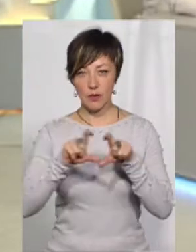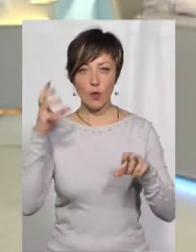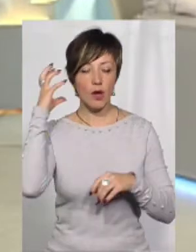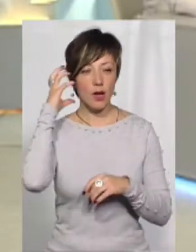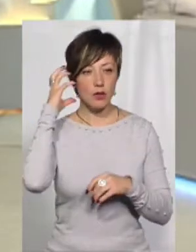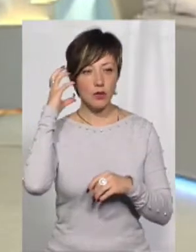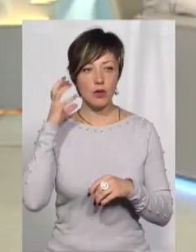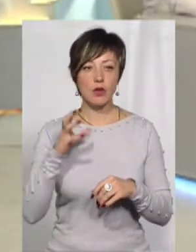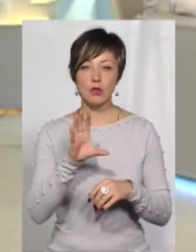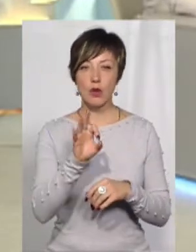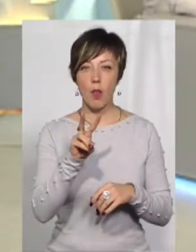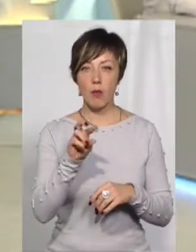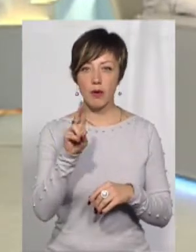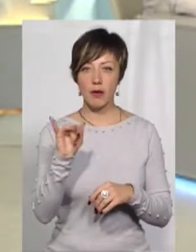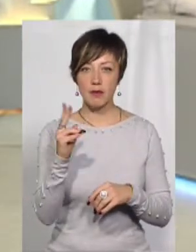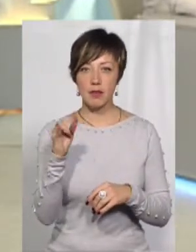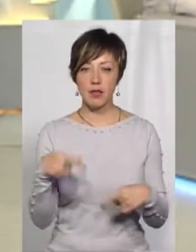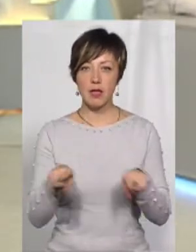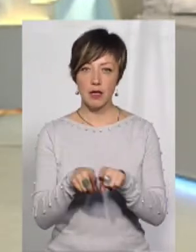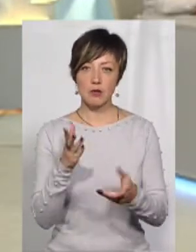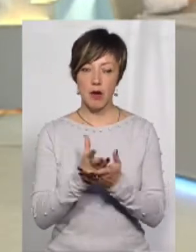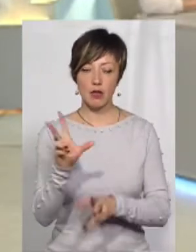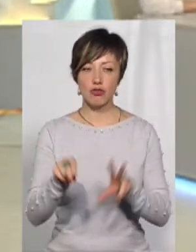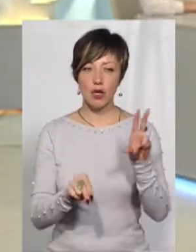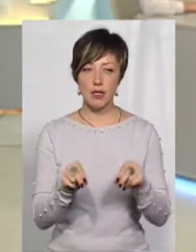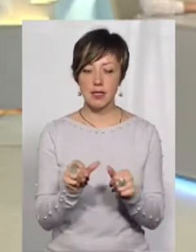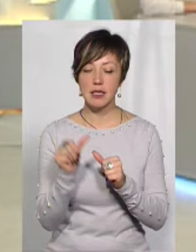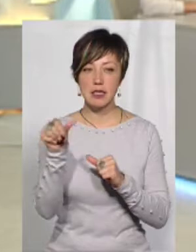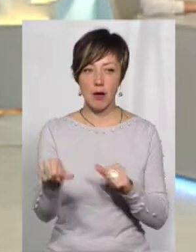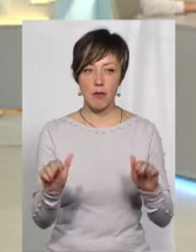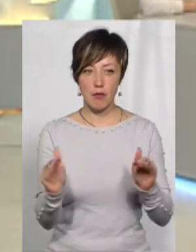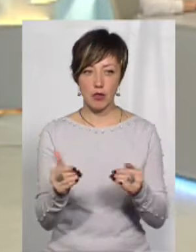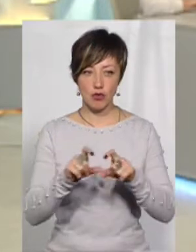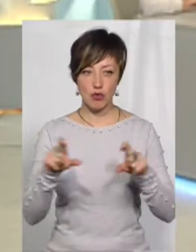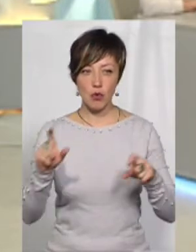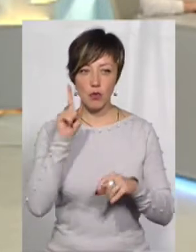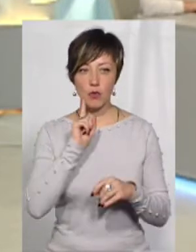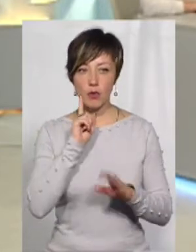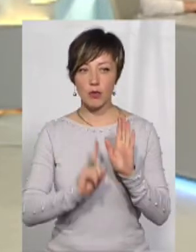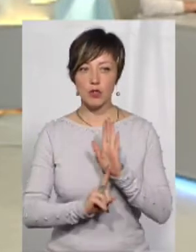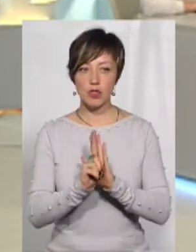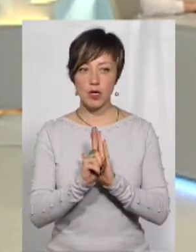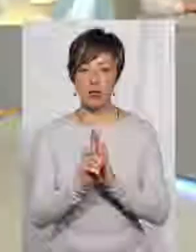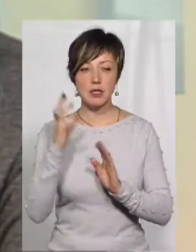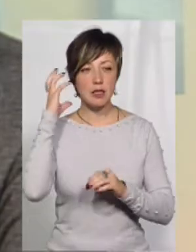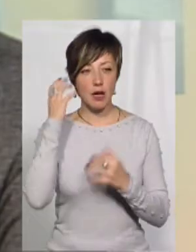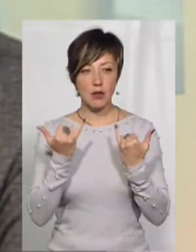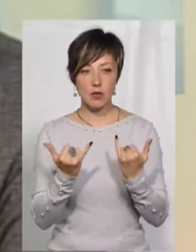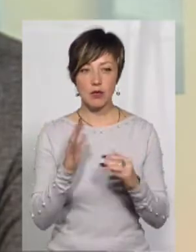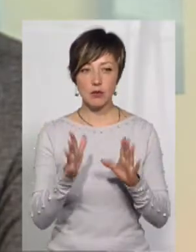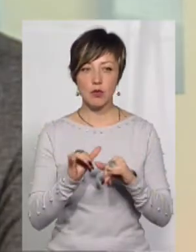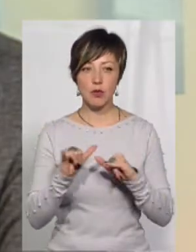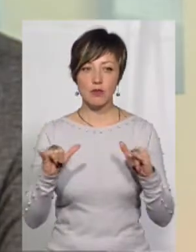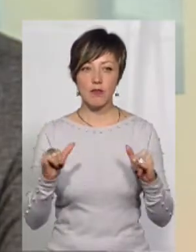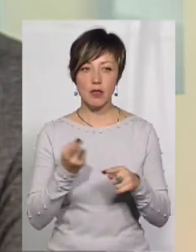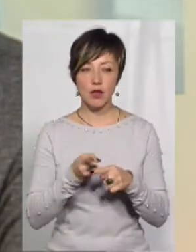радіо в Слупковецькій громаді, вона теж має всі шанси вийти за межі школи, тому що поки ми почали з радіо, зараз будемо